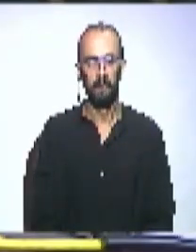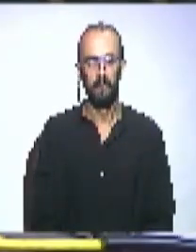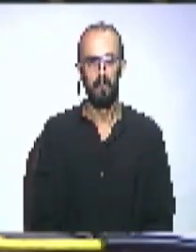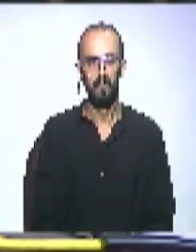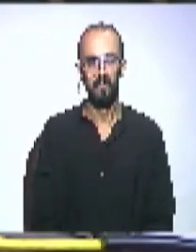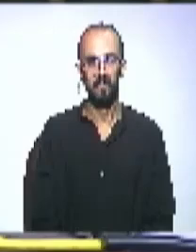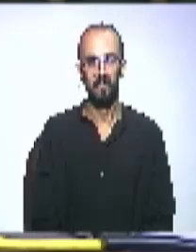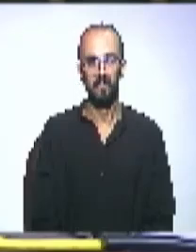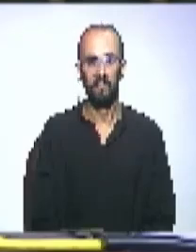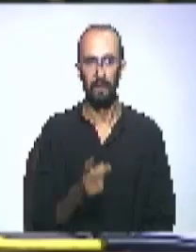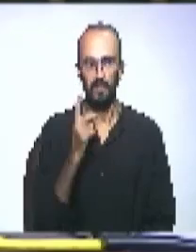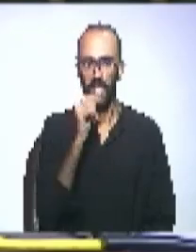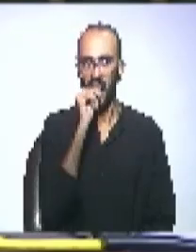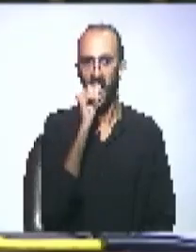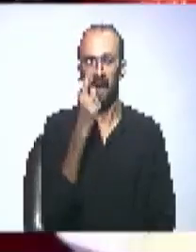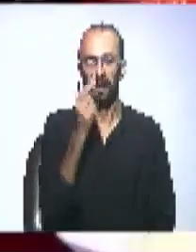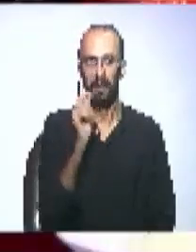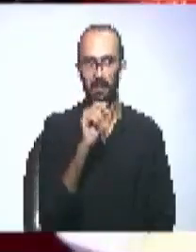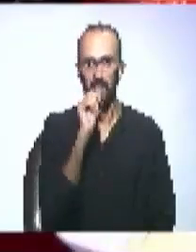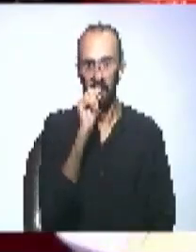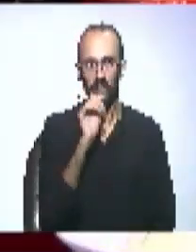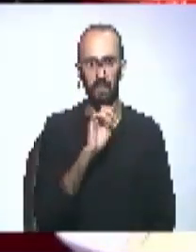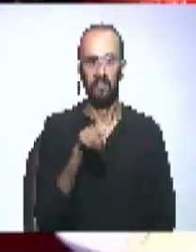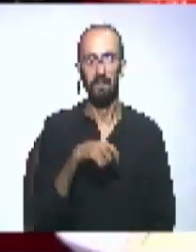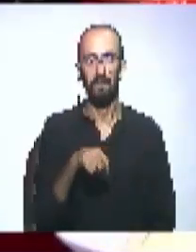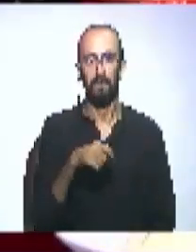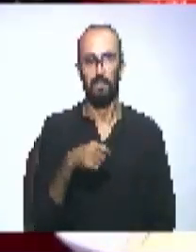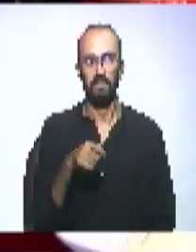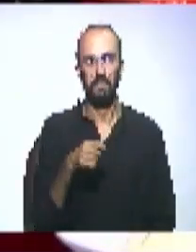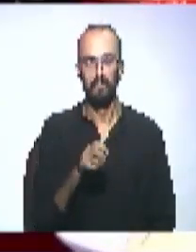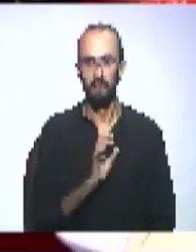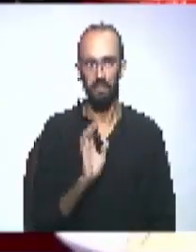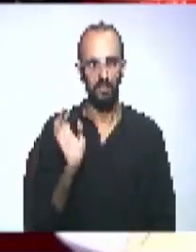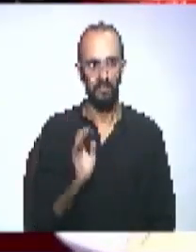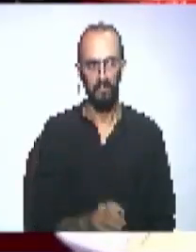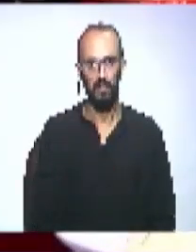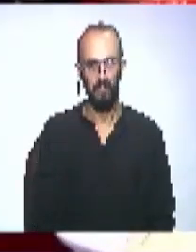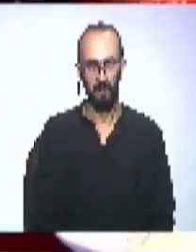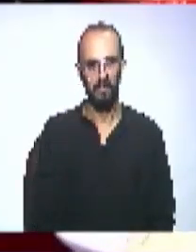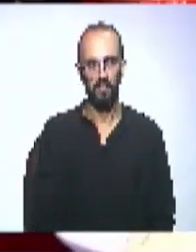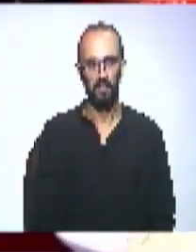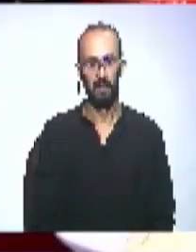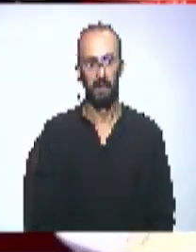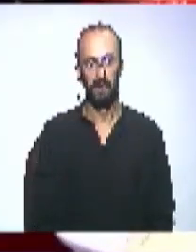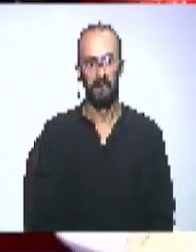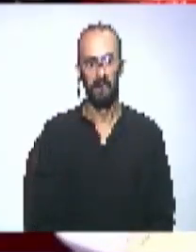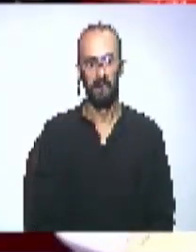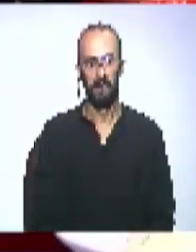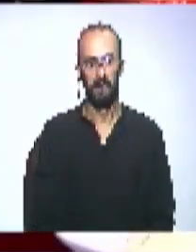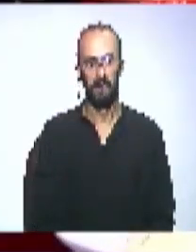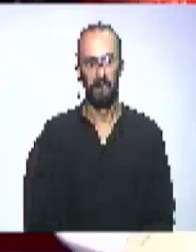ومعلقه طحينه، معلقه واحده طحينه صغيره بس، وخلاص على كده.